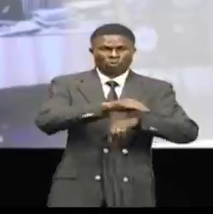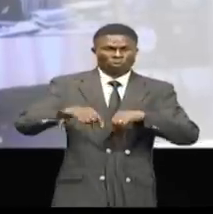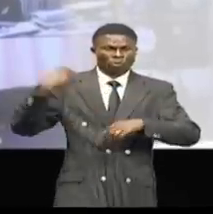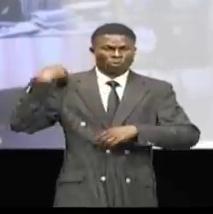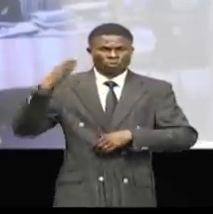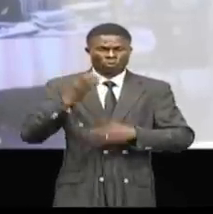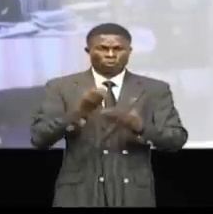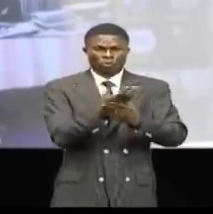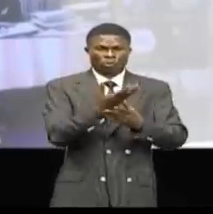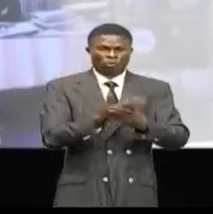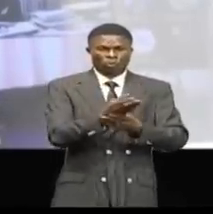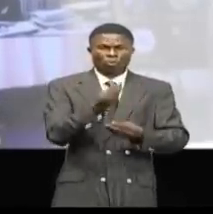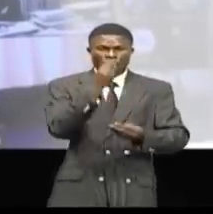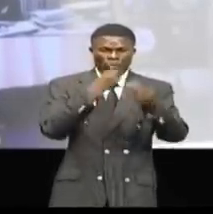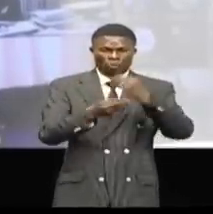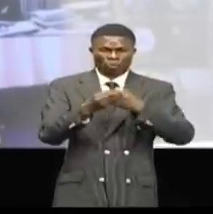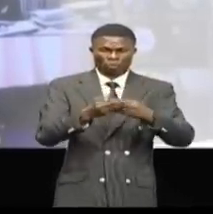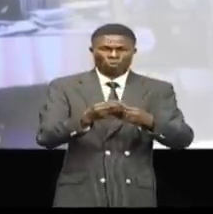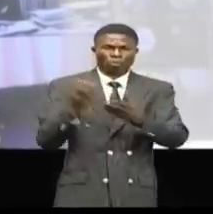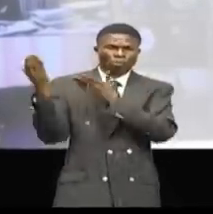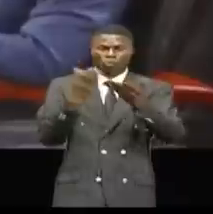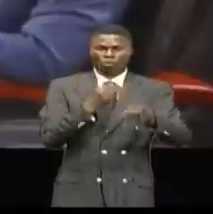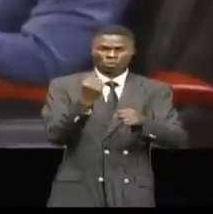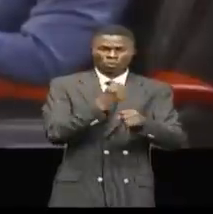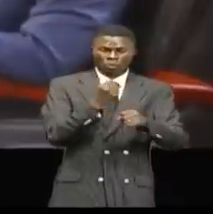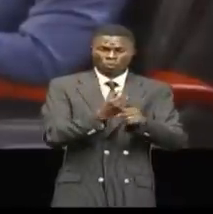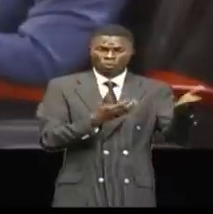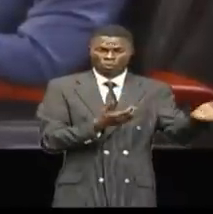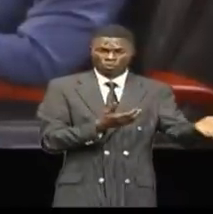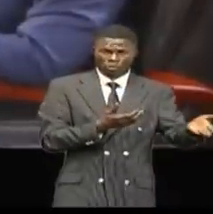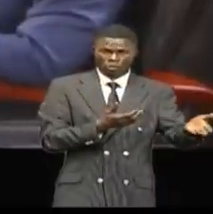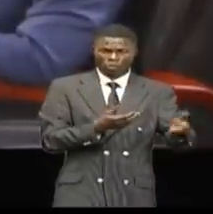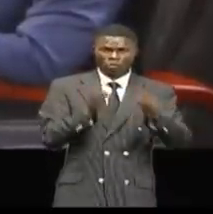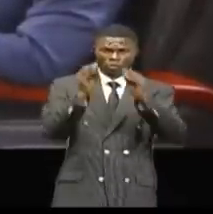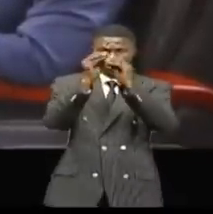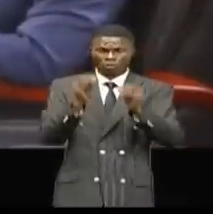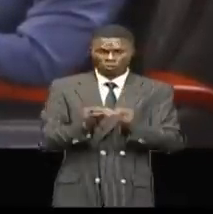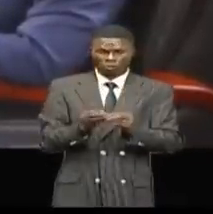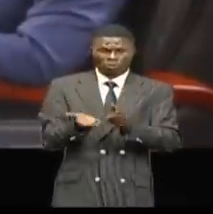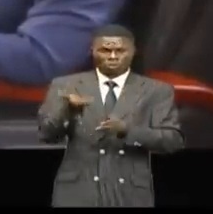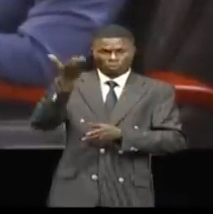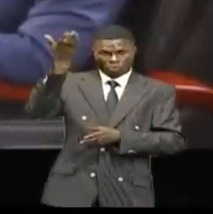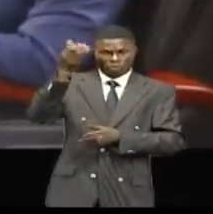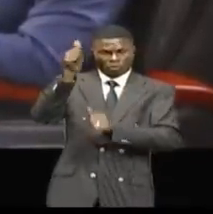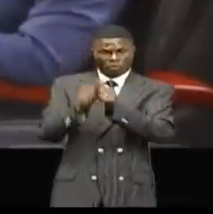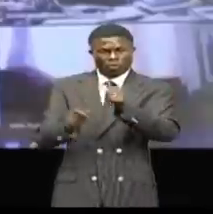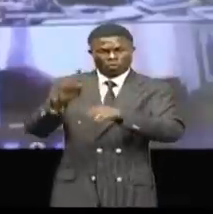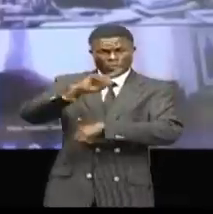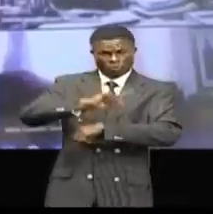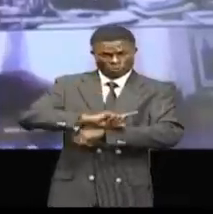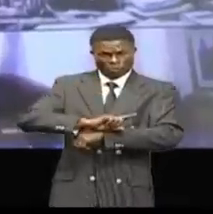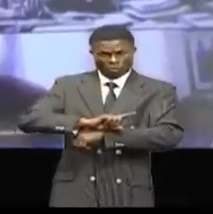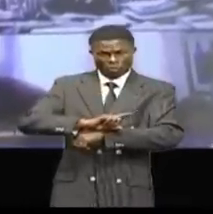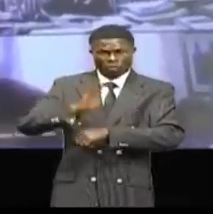des consommations que d'investissements d'autre part. Le taux d'inflation hebdomadaire a été